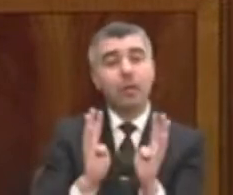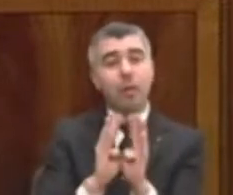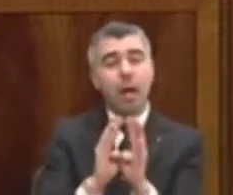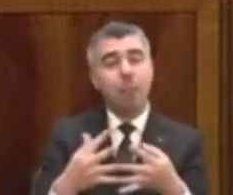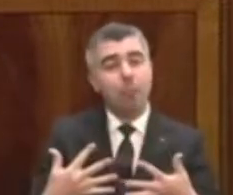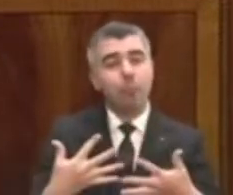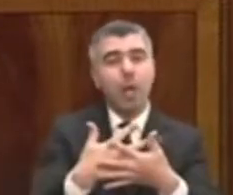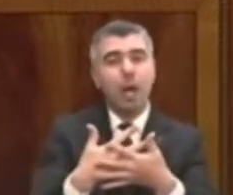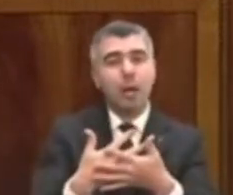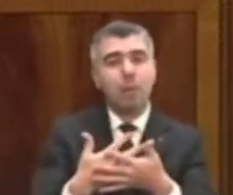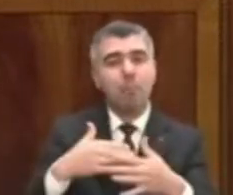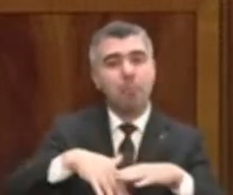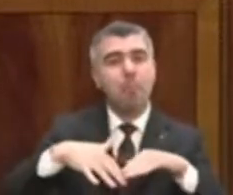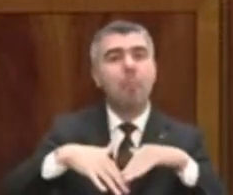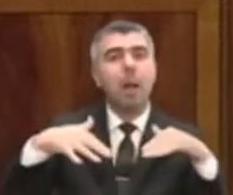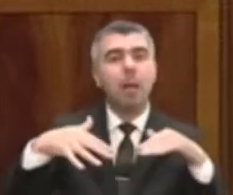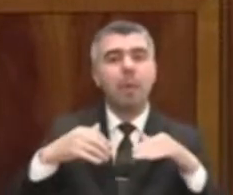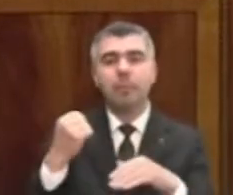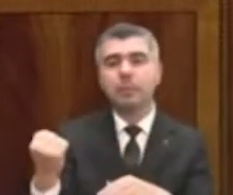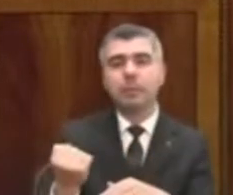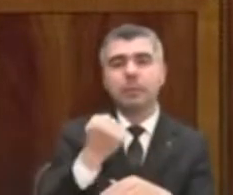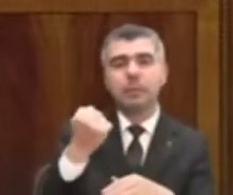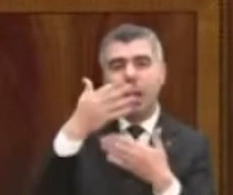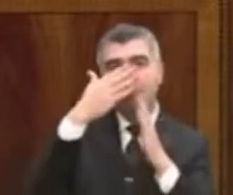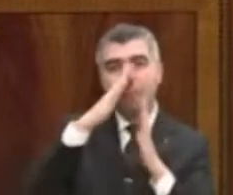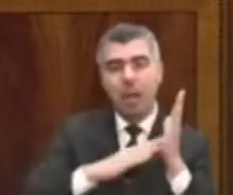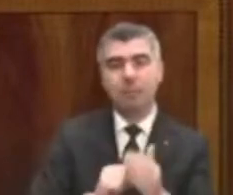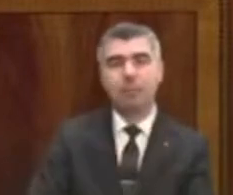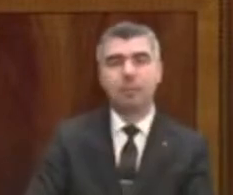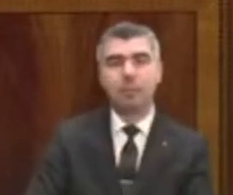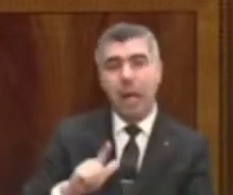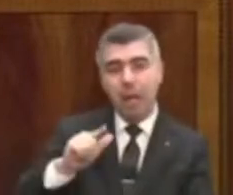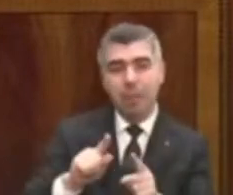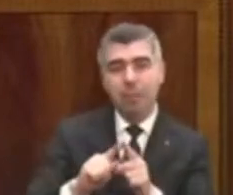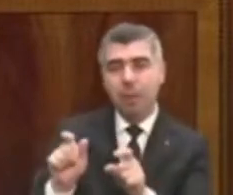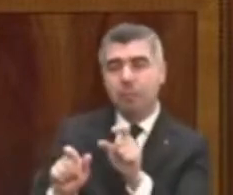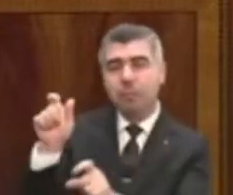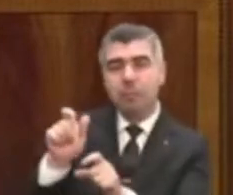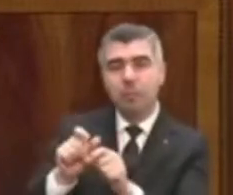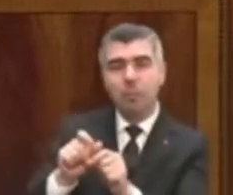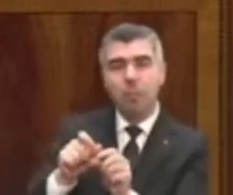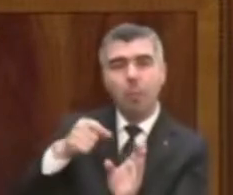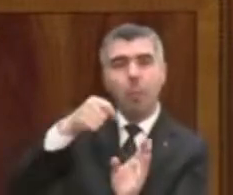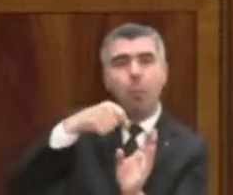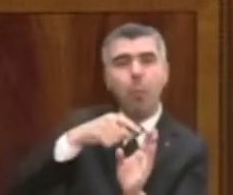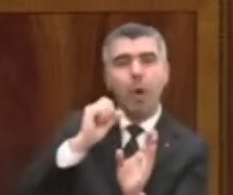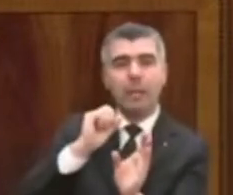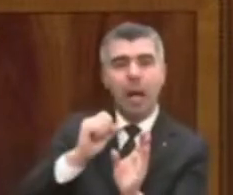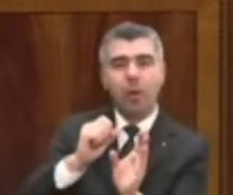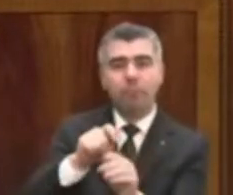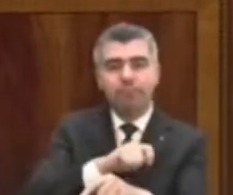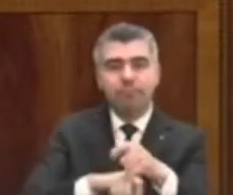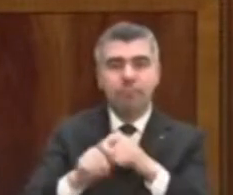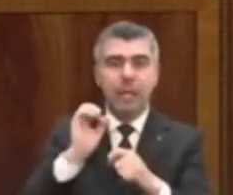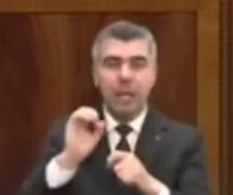المشتركة البرلمانية مع المغرب، أعطيتم المنبر لمرتزقة لا تعترف بها الأمم المتحدة،